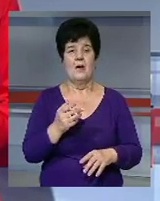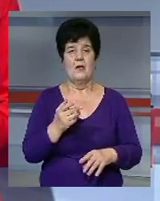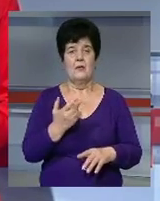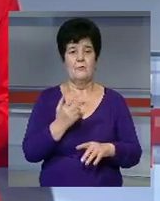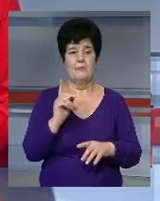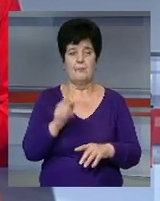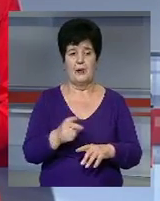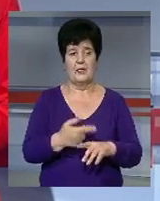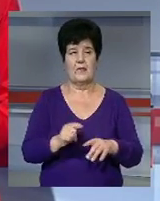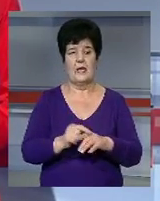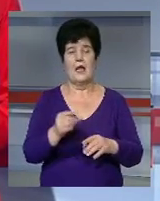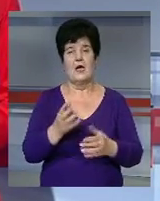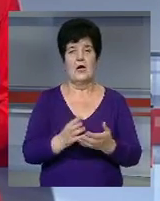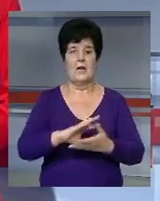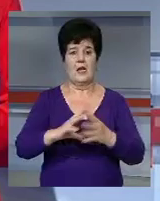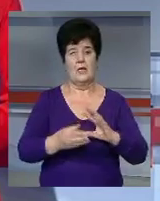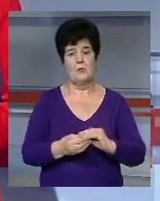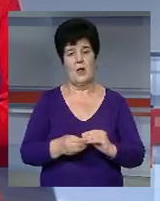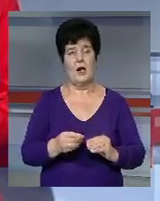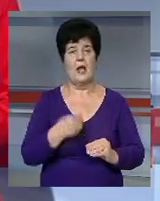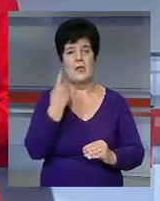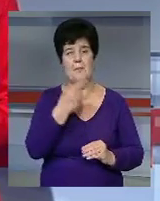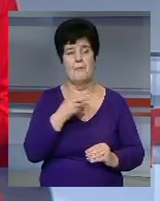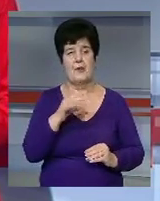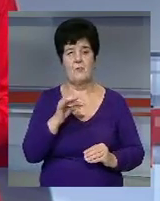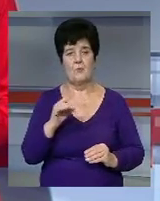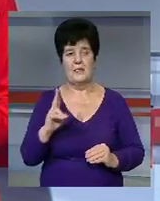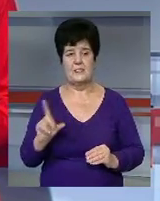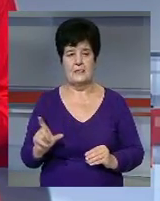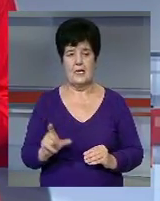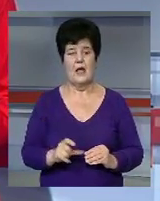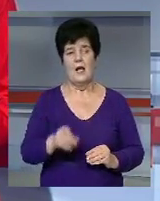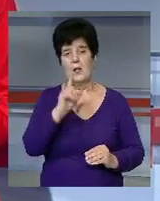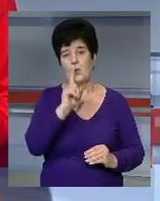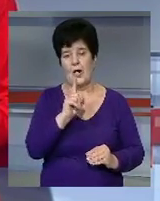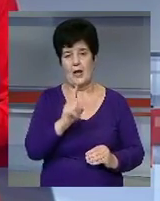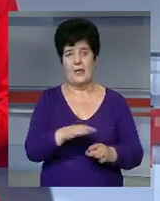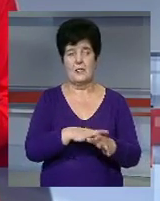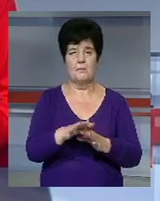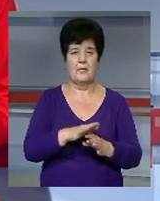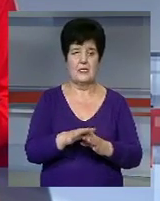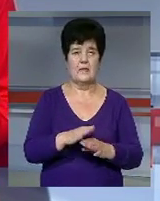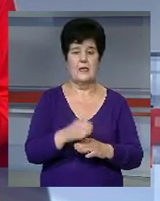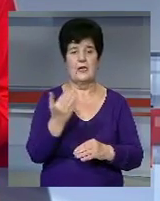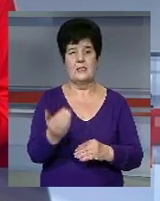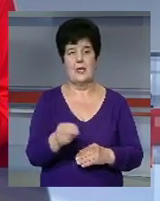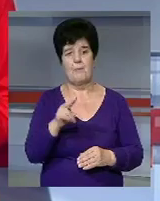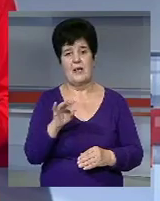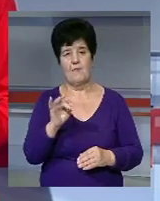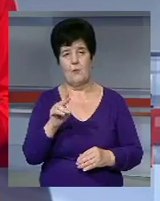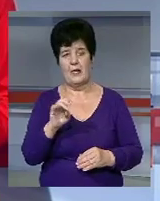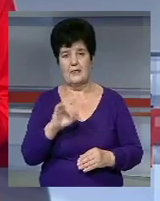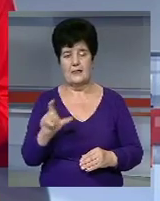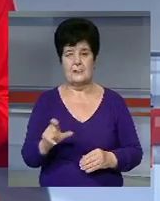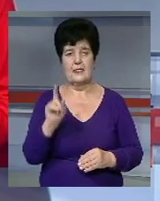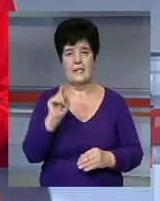din remunerarea pentru indicii de performanță înregistrați. Evaluarea lunară a îndeplinirii indicatorilor de performanță va fi efectuată de către